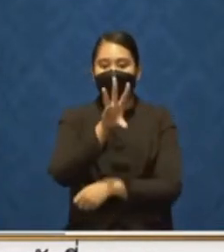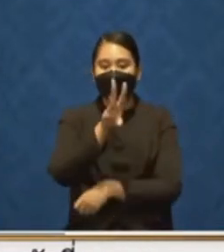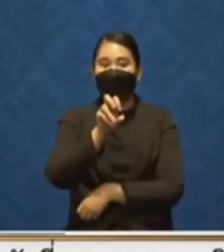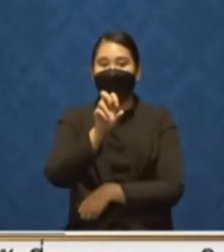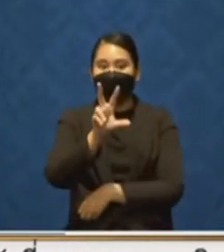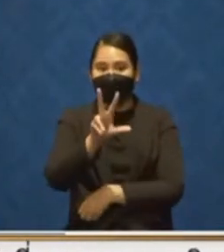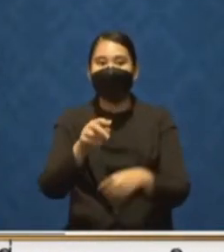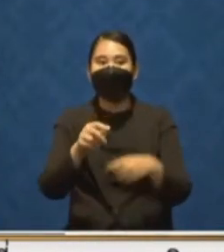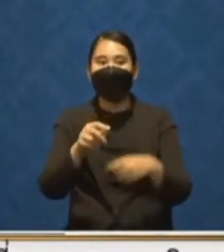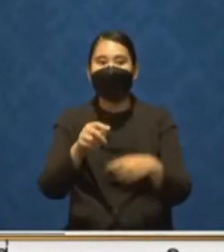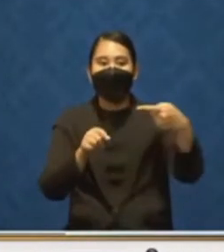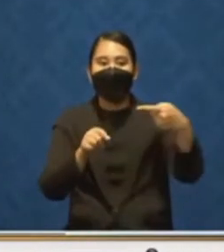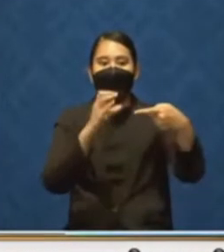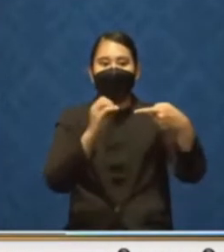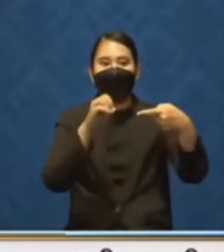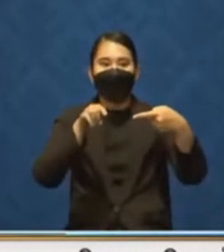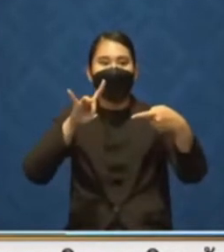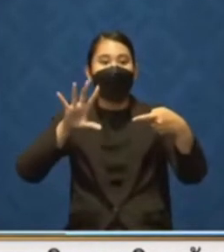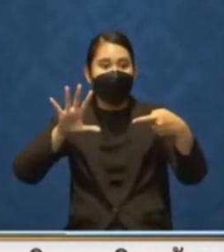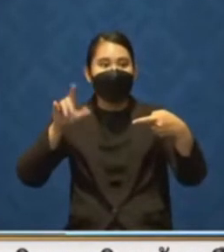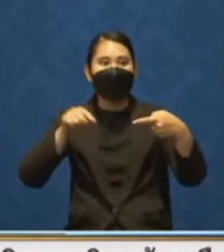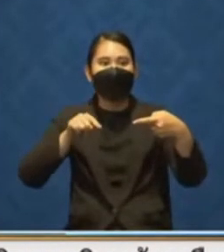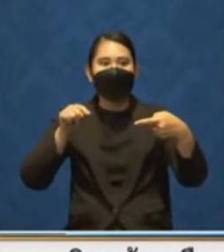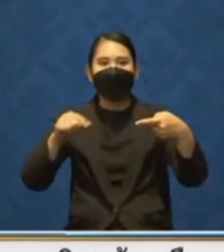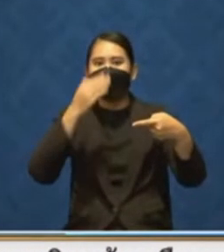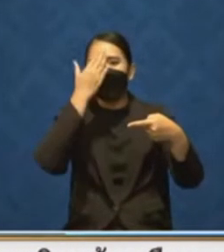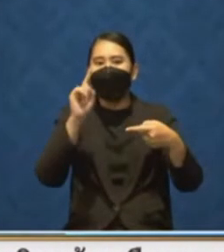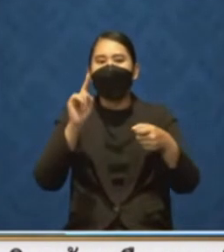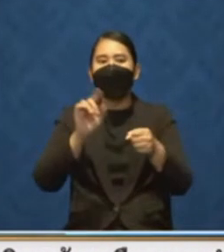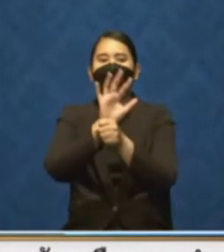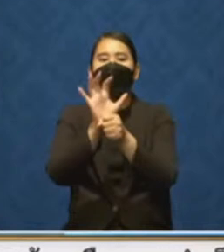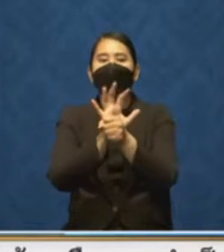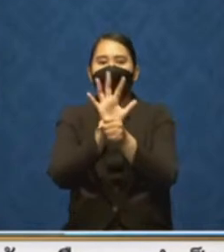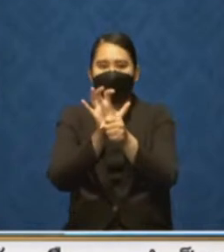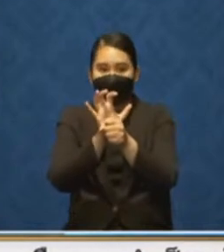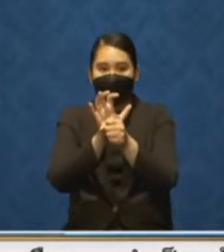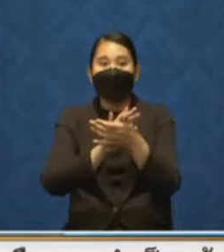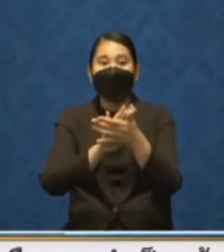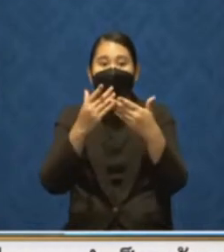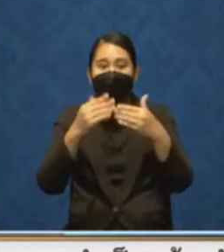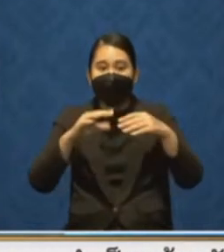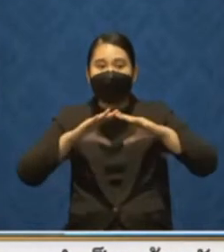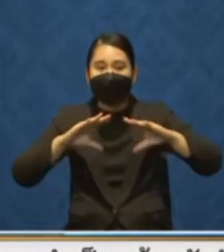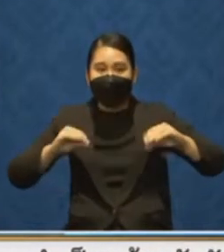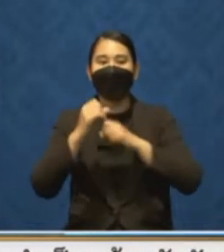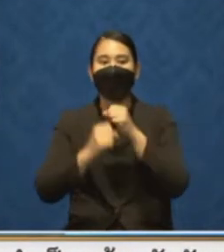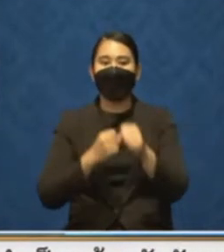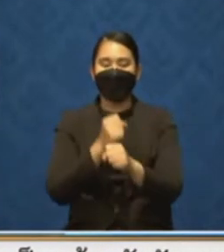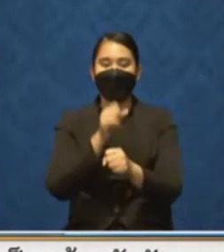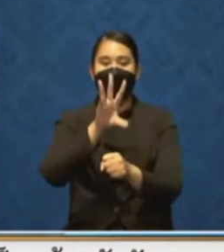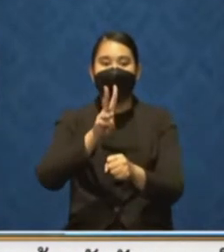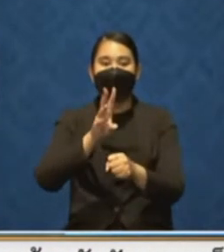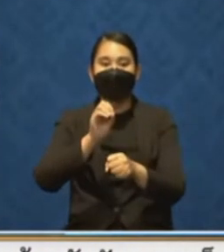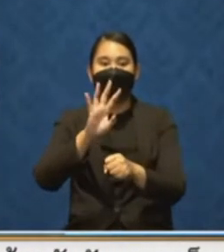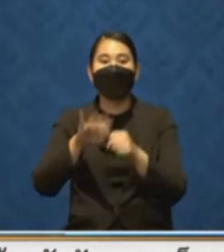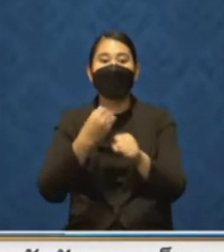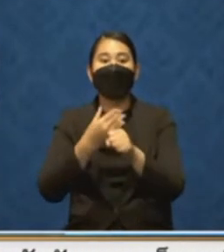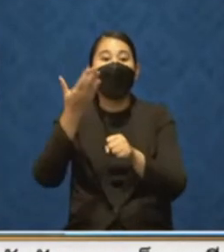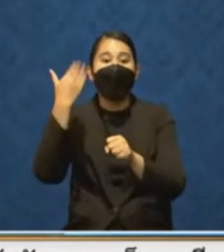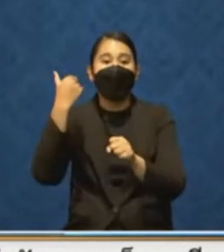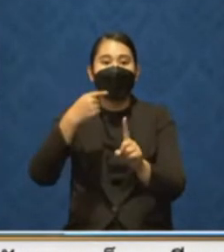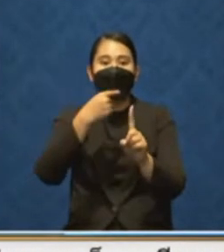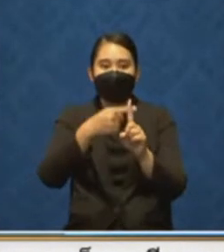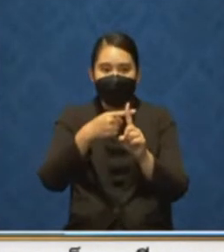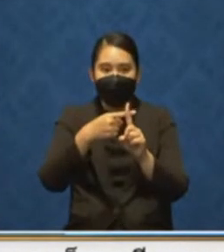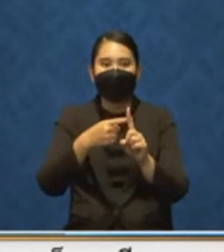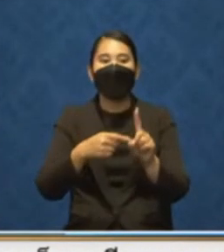0.85เข้ามาเจอสถานการณ์โควิชแต่ต่อมาเมื่อคลี่คลายปี 6 4ปีที่แล้วก็บอกแค่